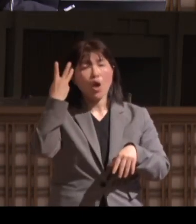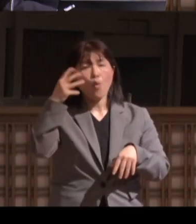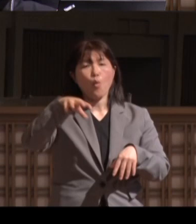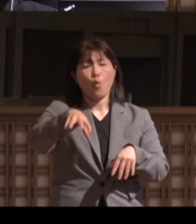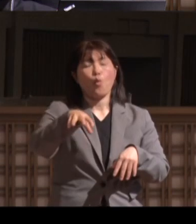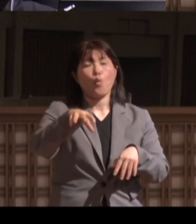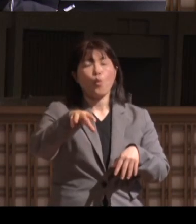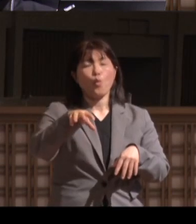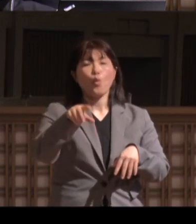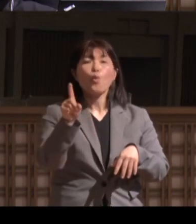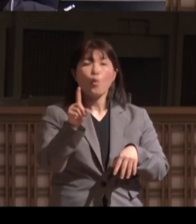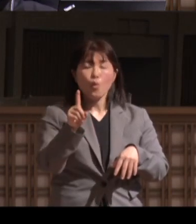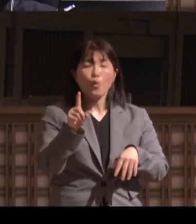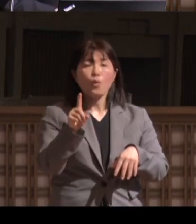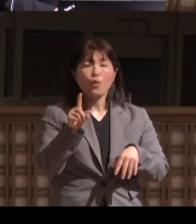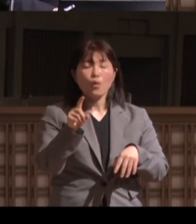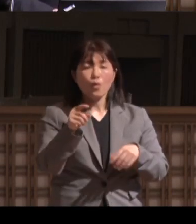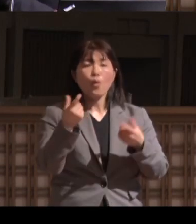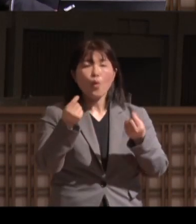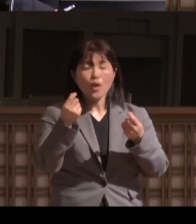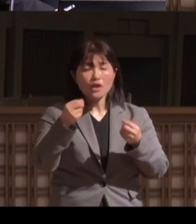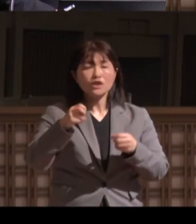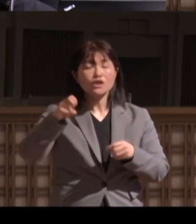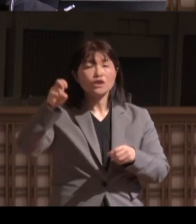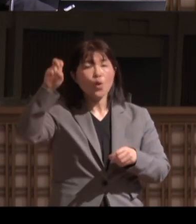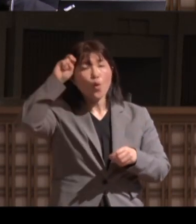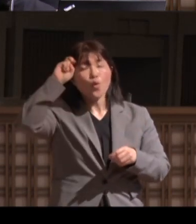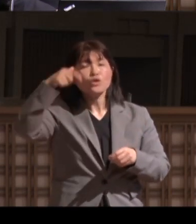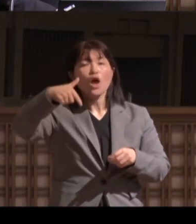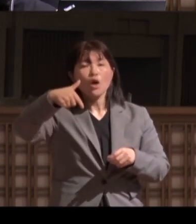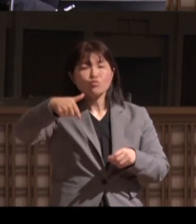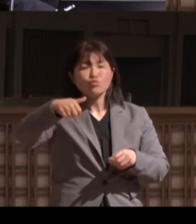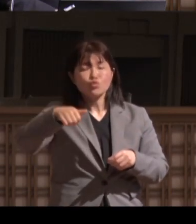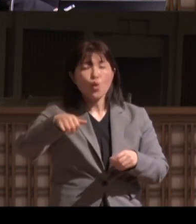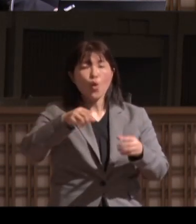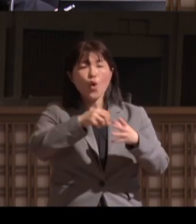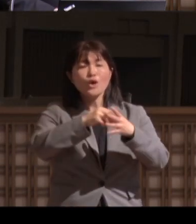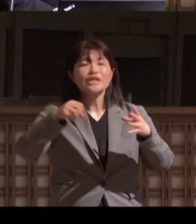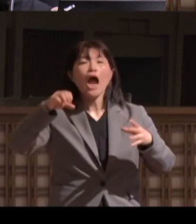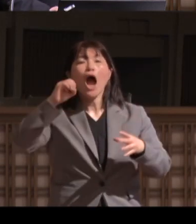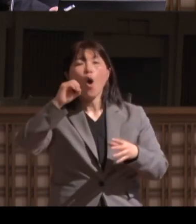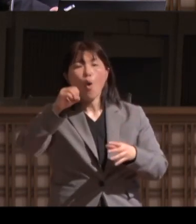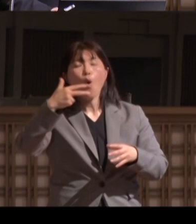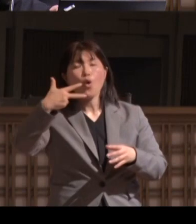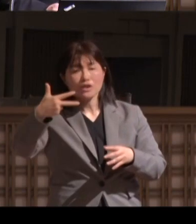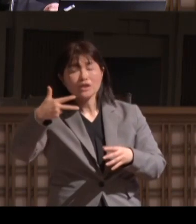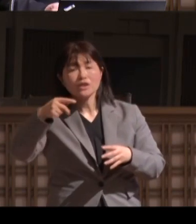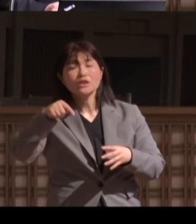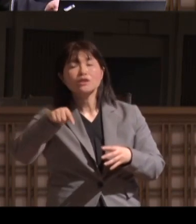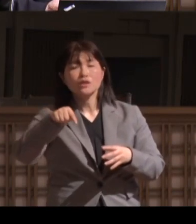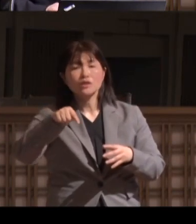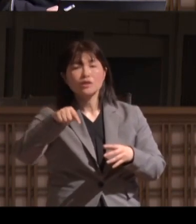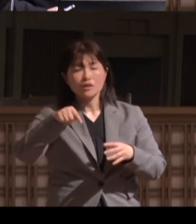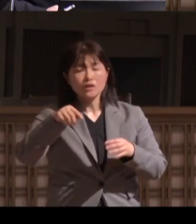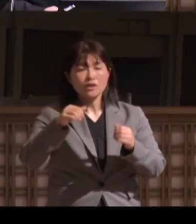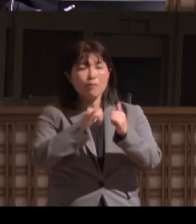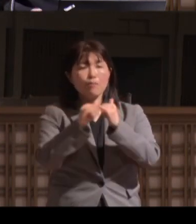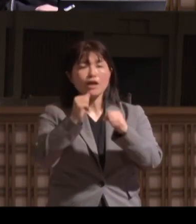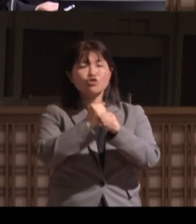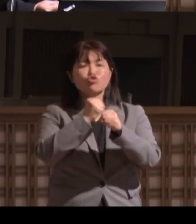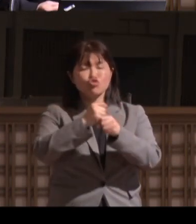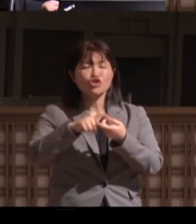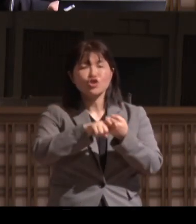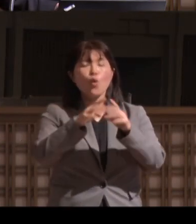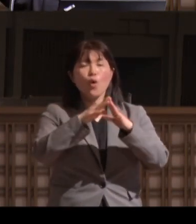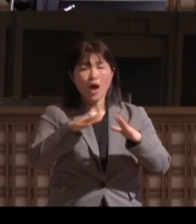はえ同じ大阪府の八市というところではやはり航空単位で街づくり協議会作っていらっしゃい